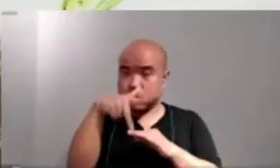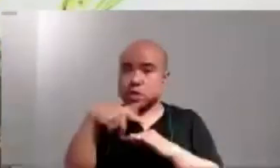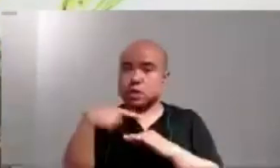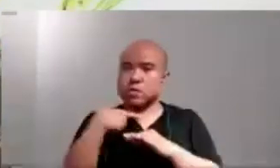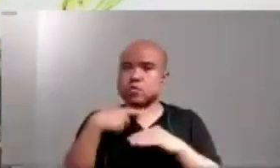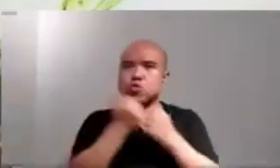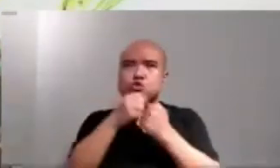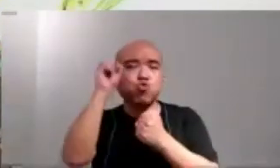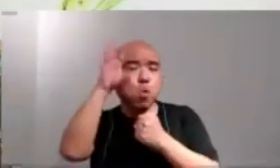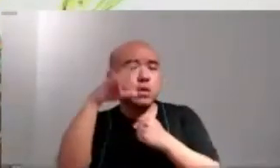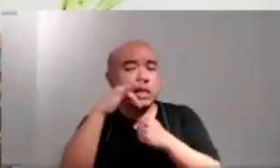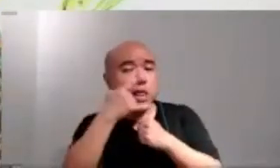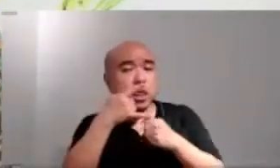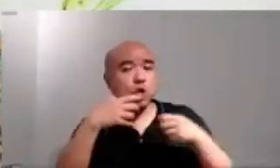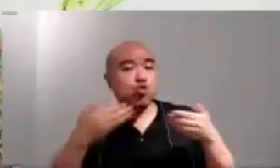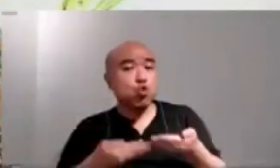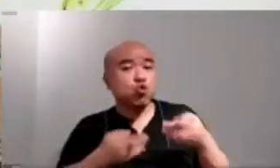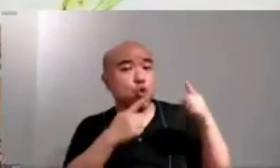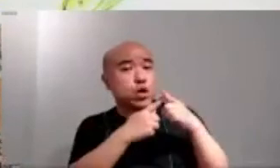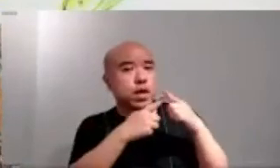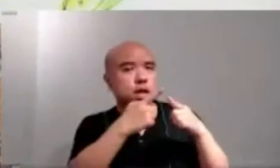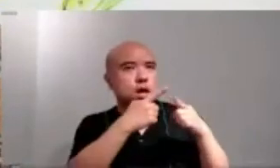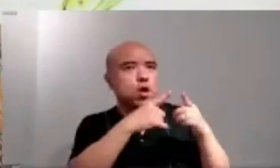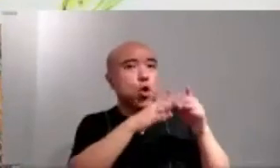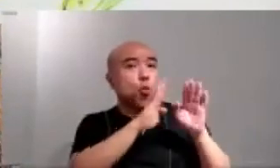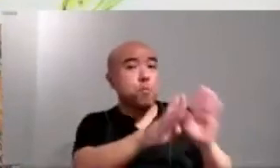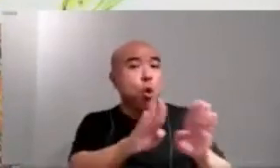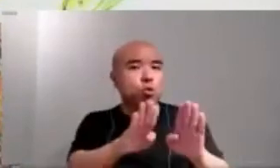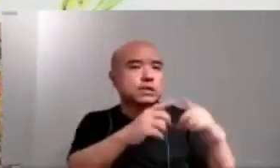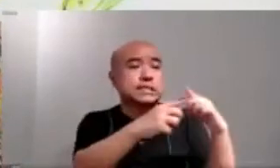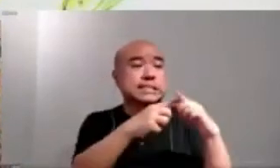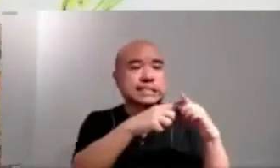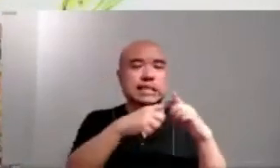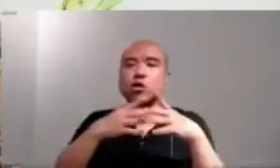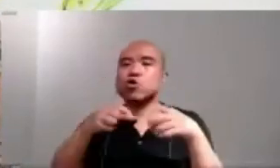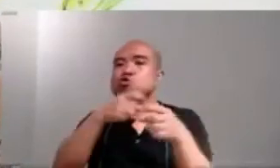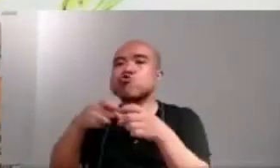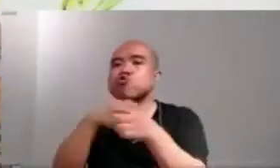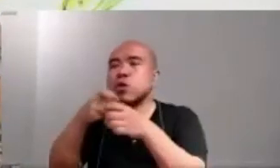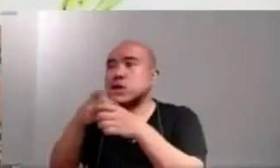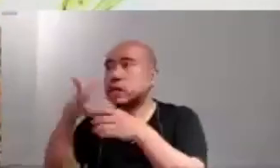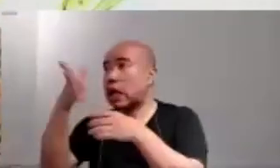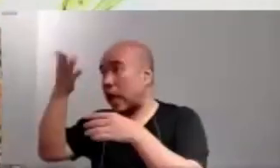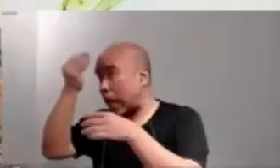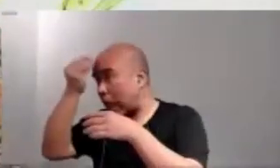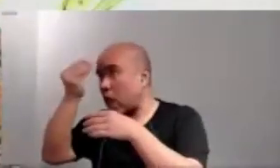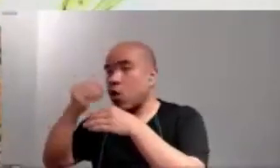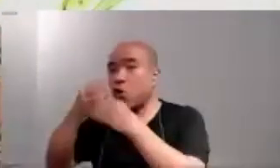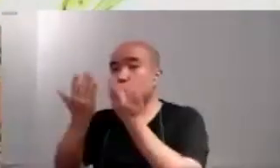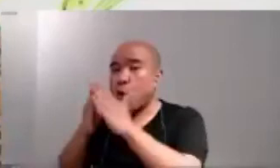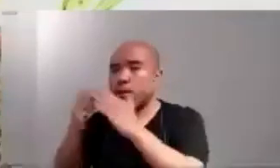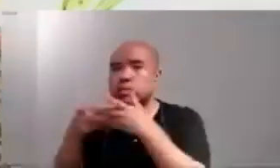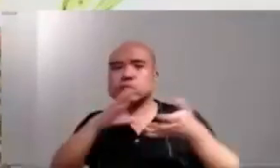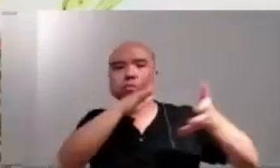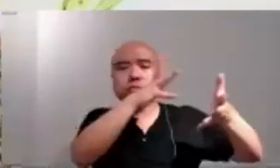新推動者嘅角色，為公民界、商界、學界重新塑造我哋嘅夥伴關係，